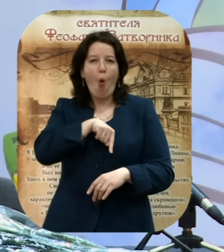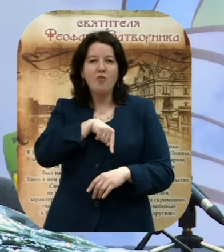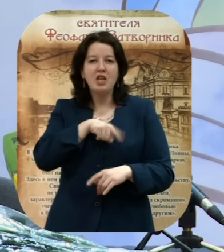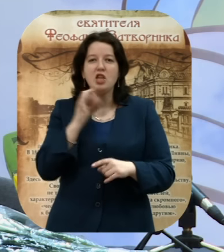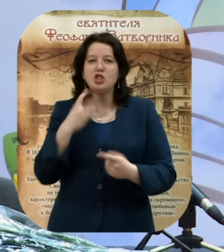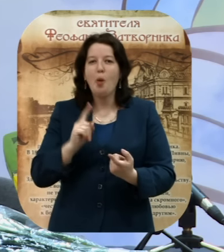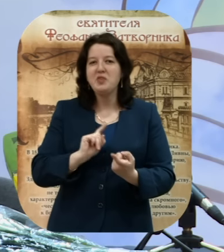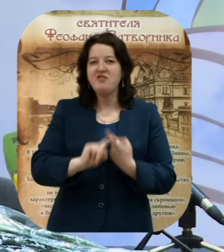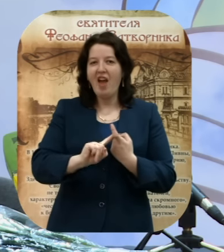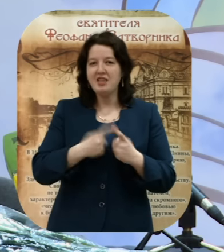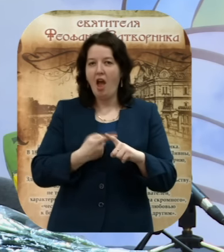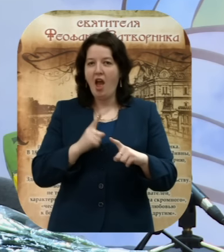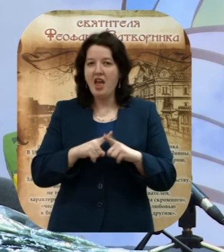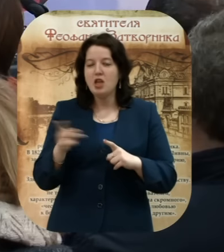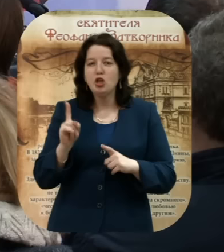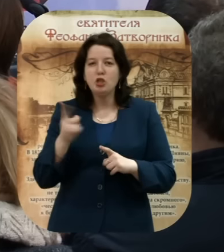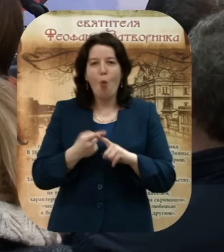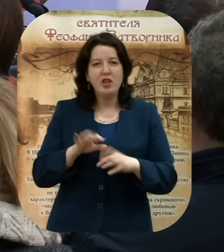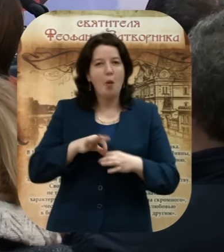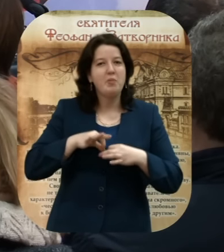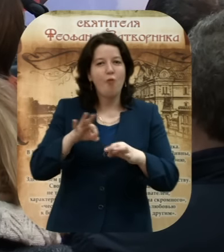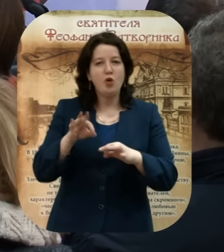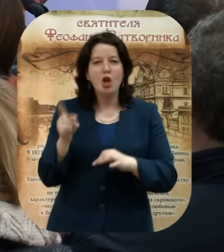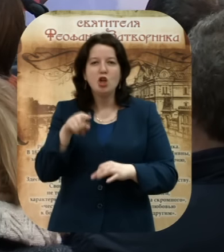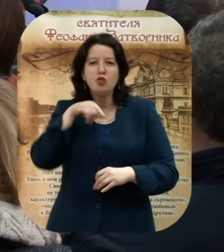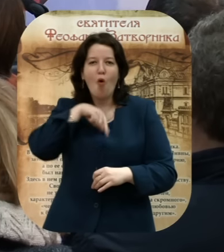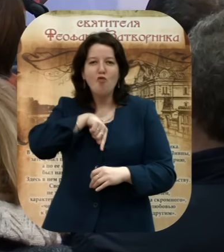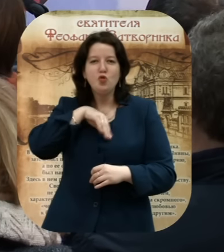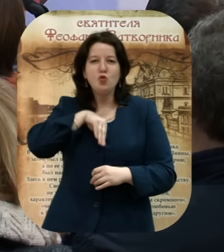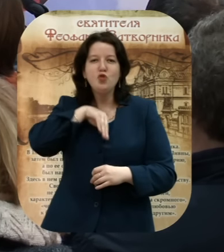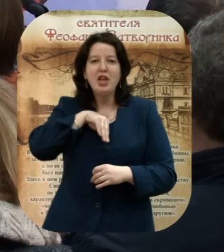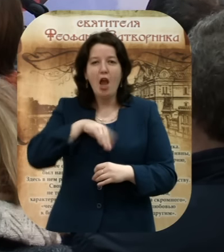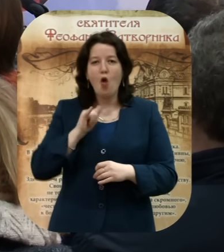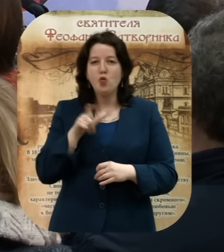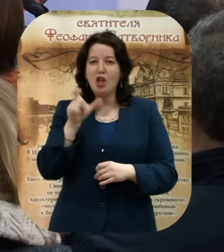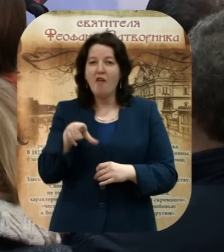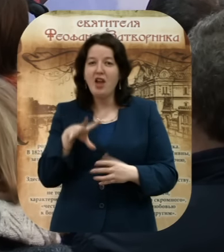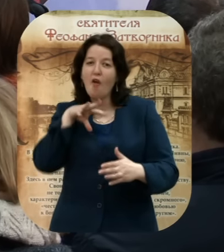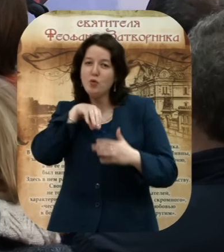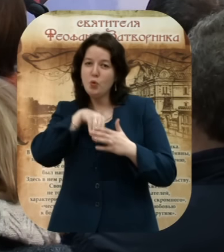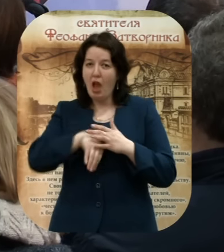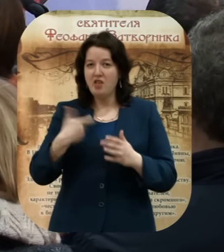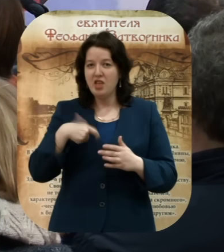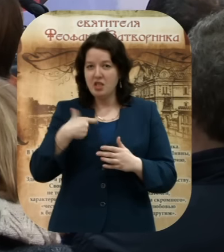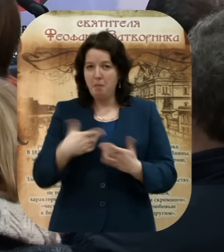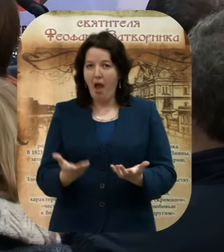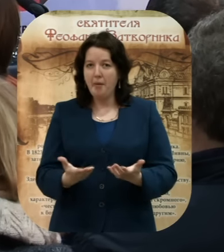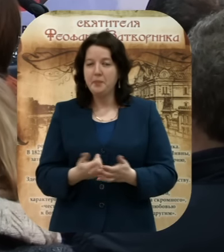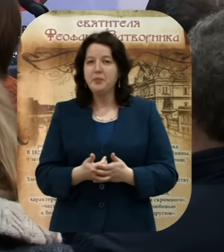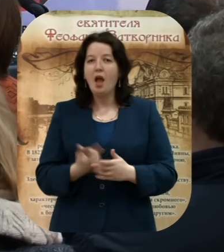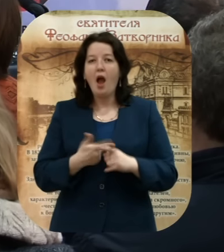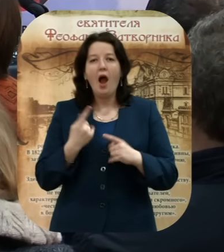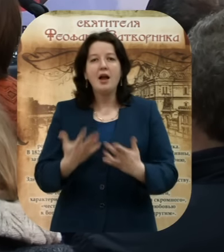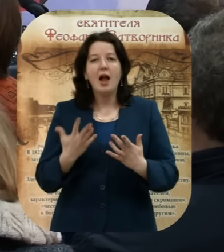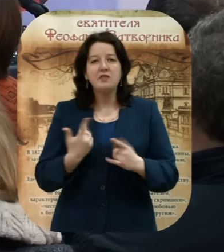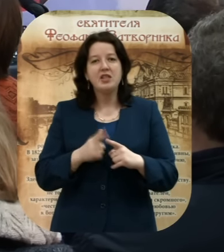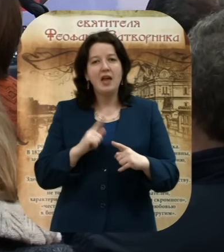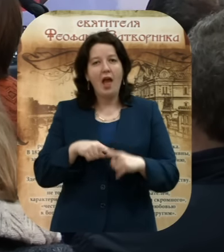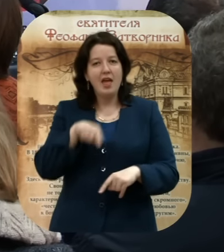оно связано, к чему оно ведет? И что внутри-то содержит в себе? Оказывается,